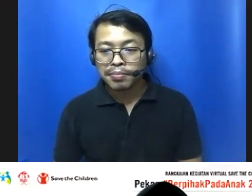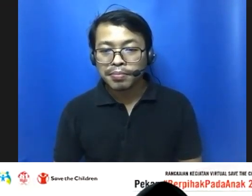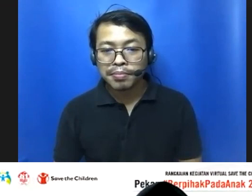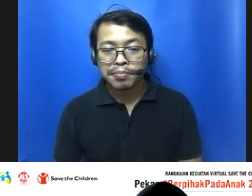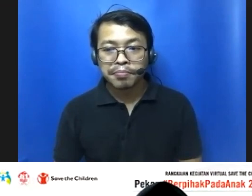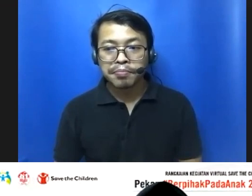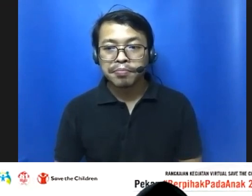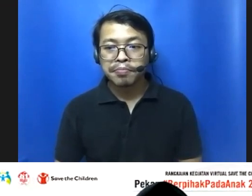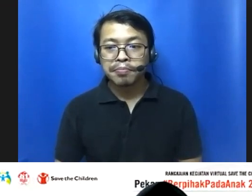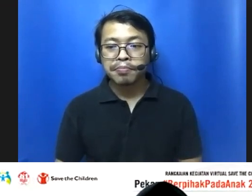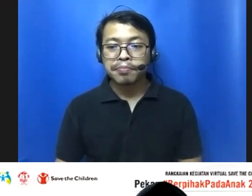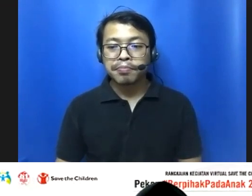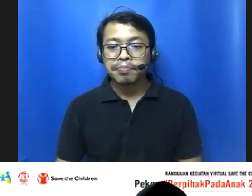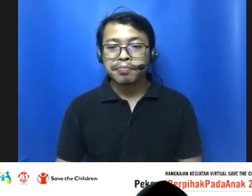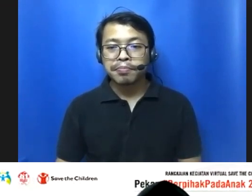Oke,